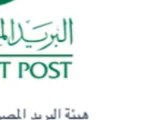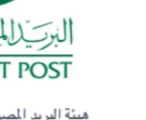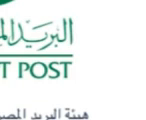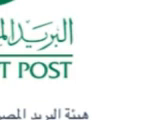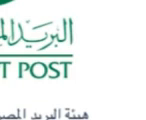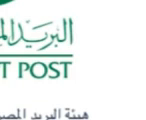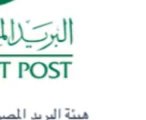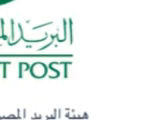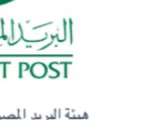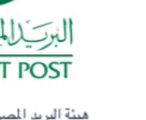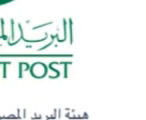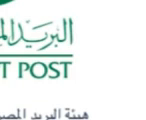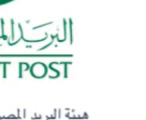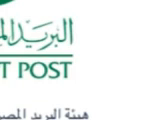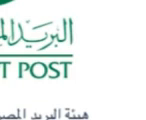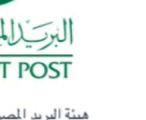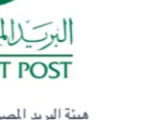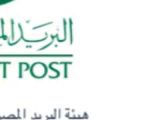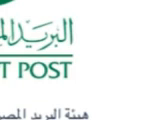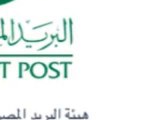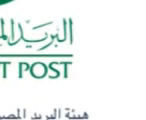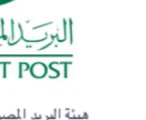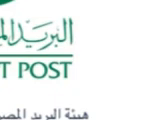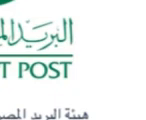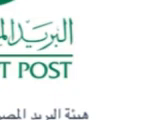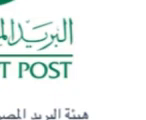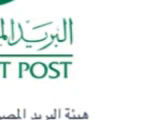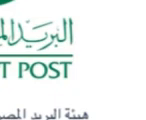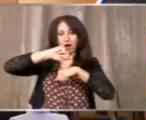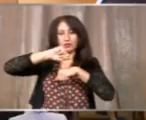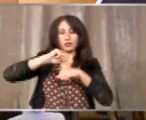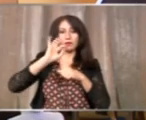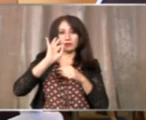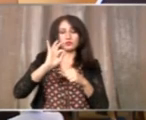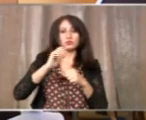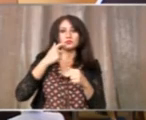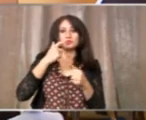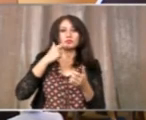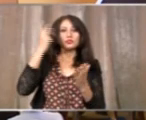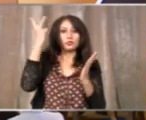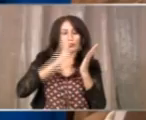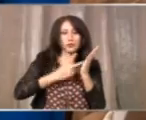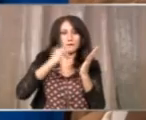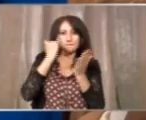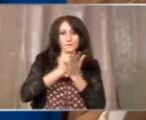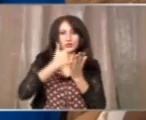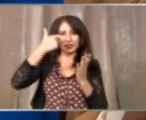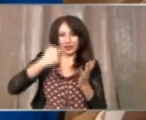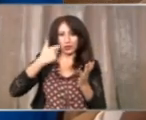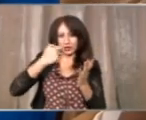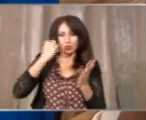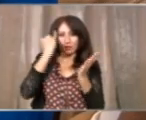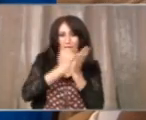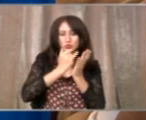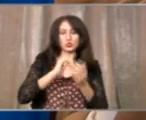وسرعه وصول سيارات البريد لاماكن المقرات الخاصه بمكاتب الشهر العقاري لنقل اللوجستيات